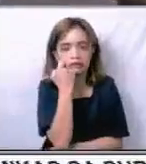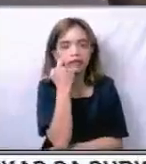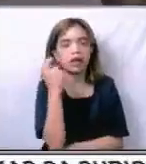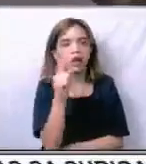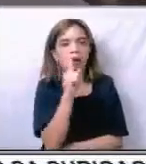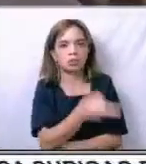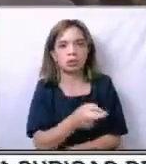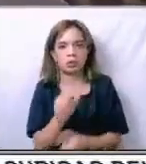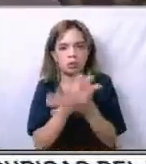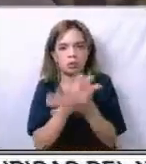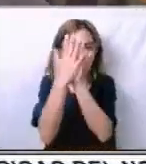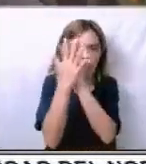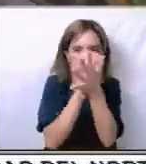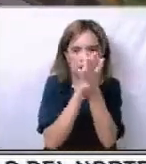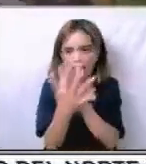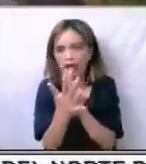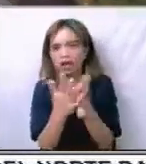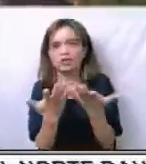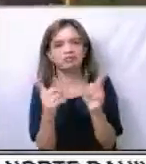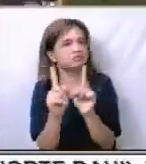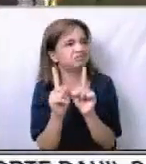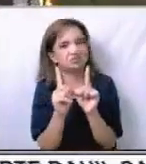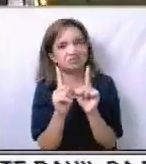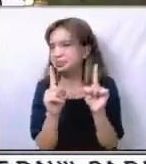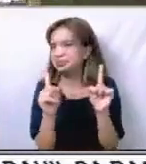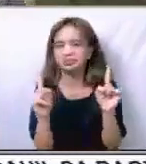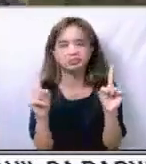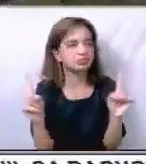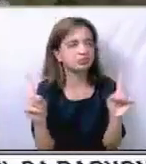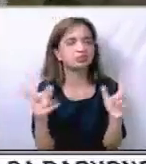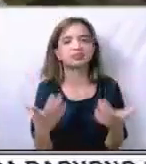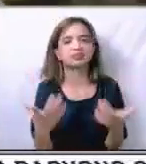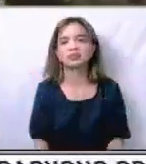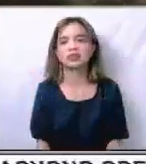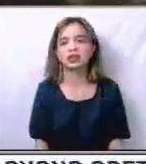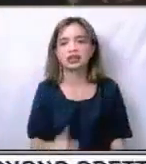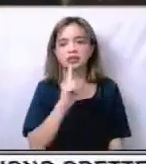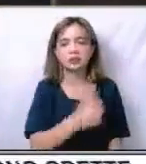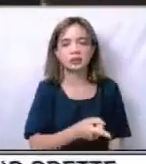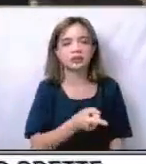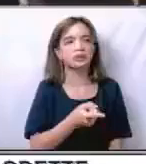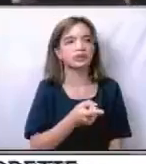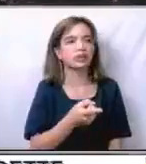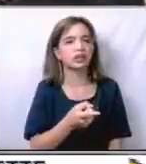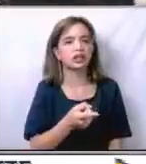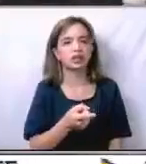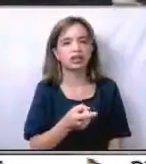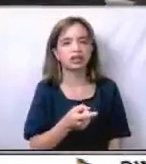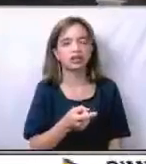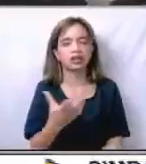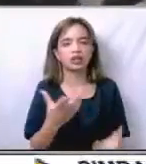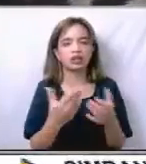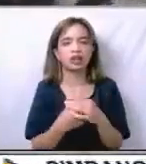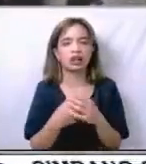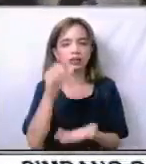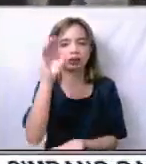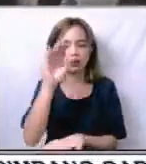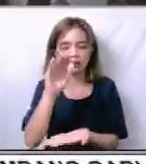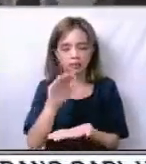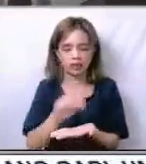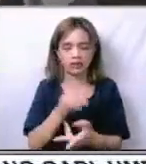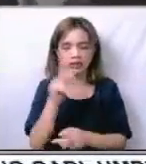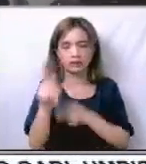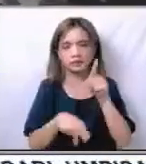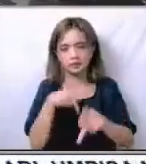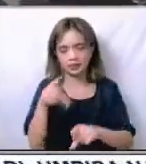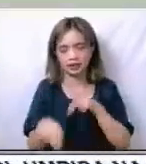talagang siksikan, wala ng social distancing, unti-unti nang humuhupa yung mga deboto. Samantala,